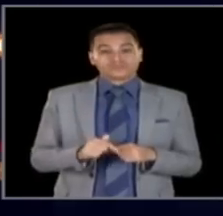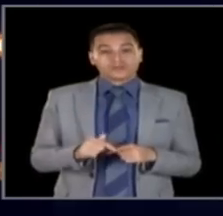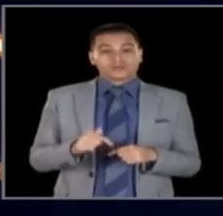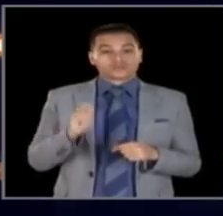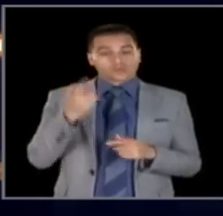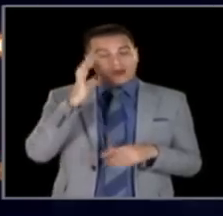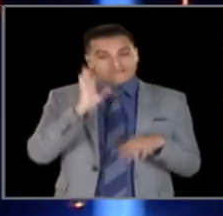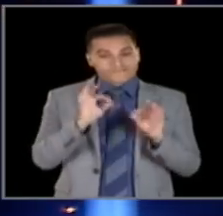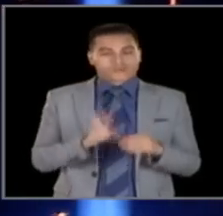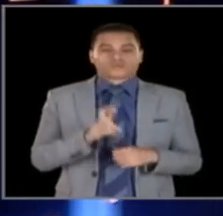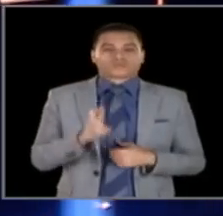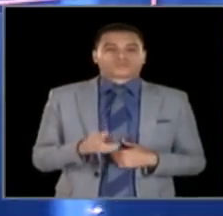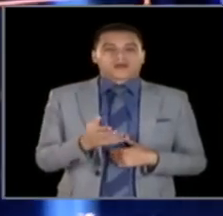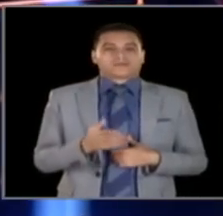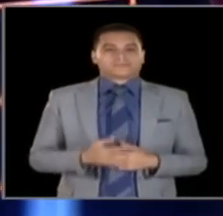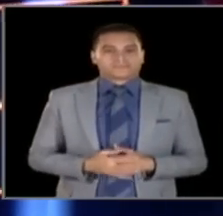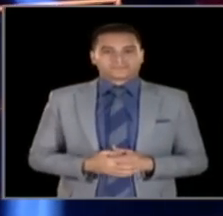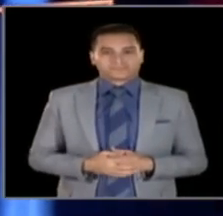البديهة، والسؤال هو